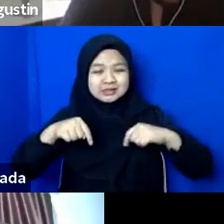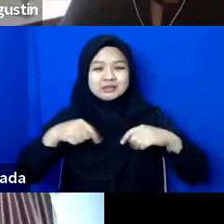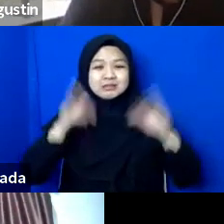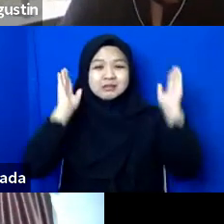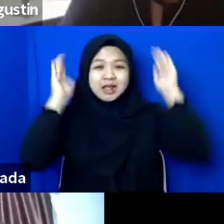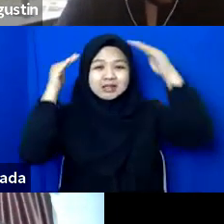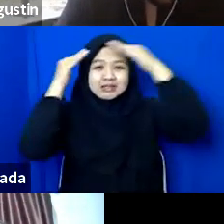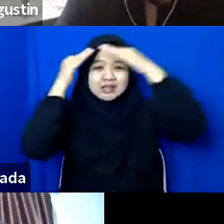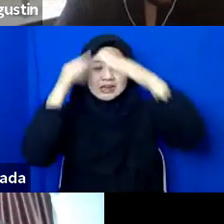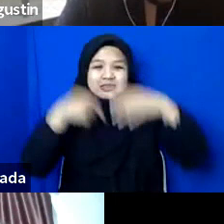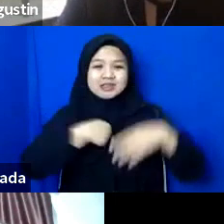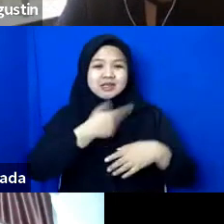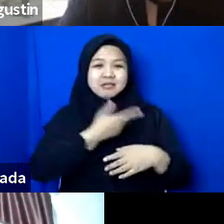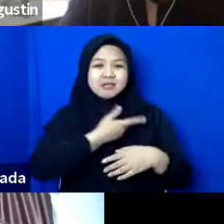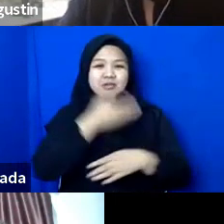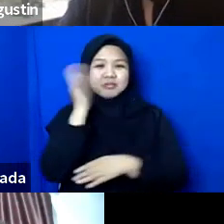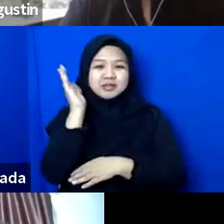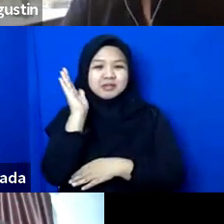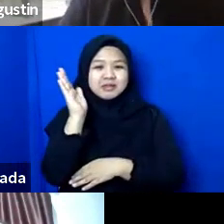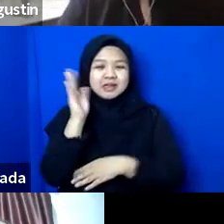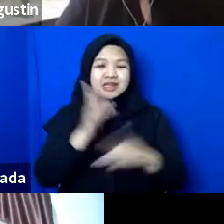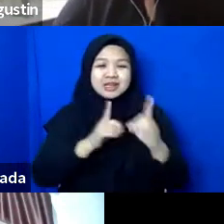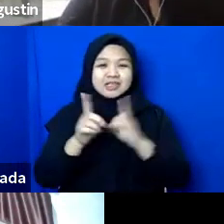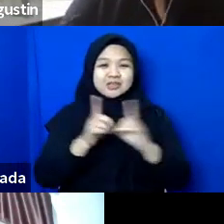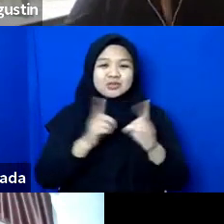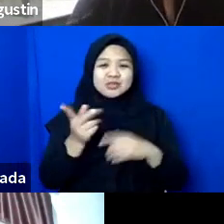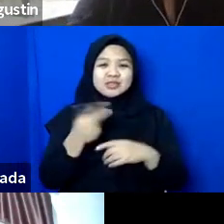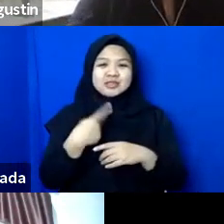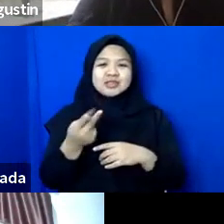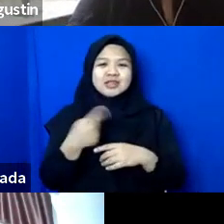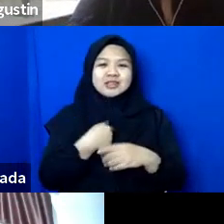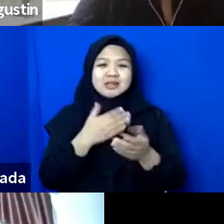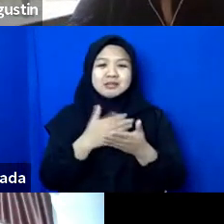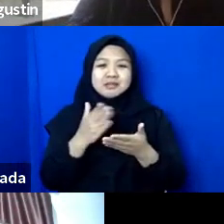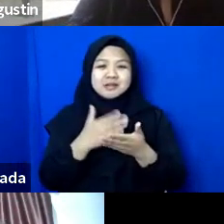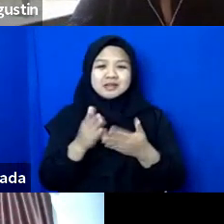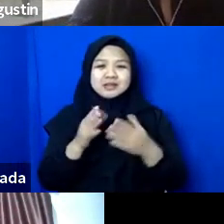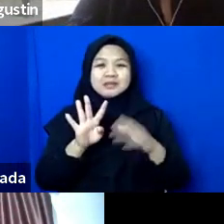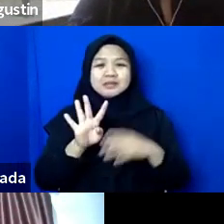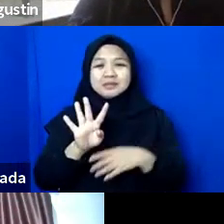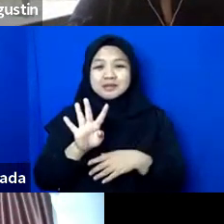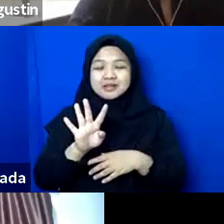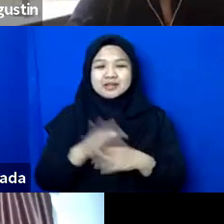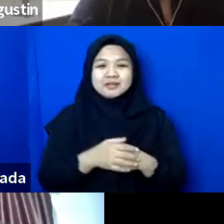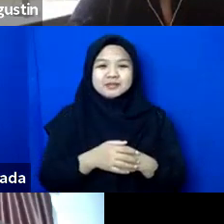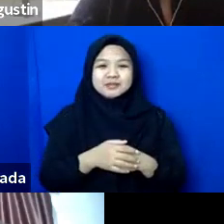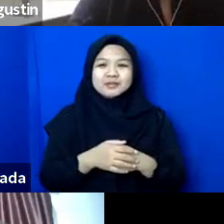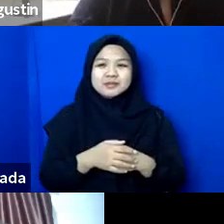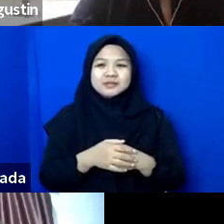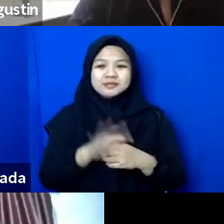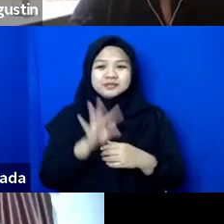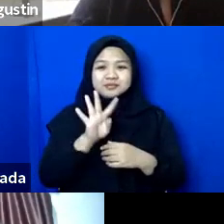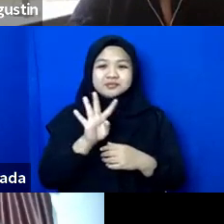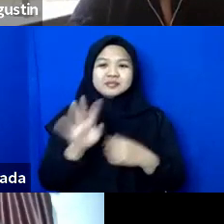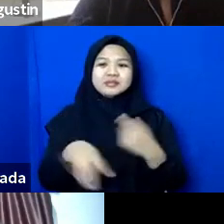poin-poin dari diskusi kita saya membaginya menjadi empat yang yang